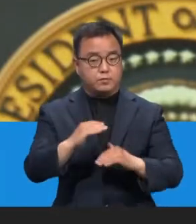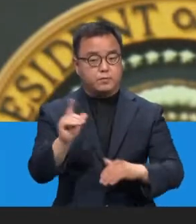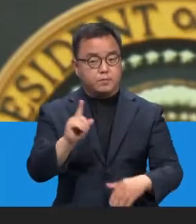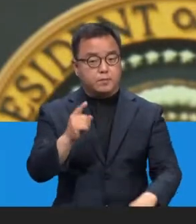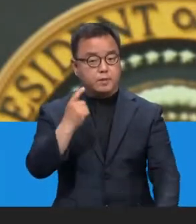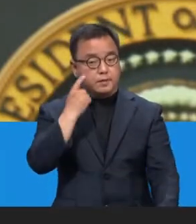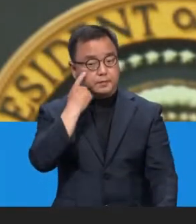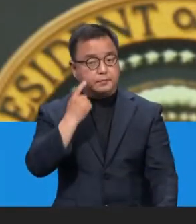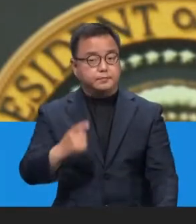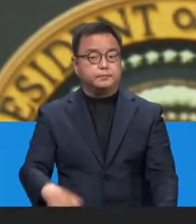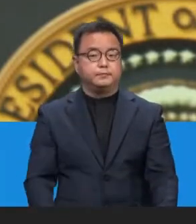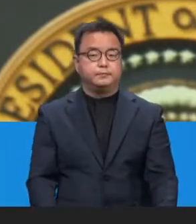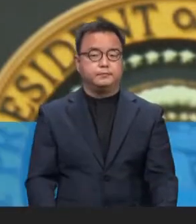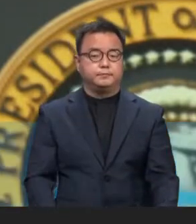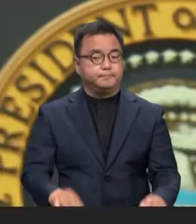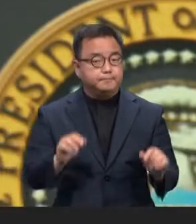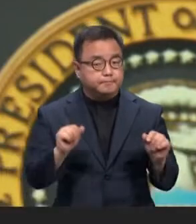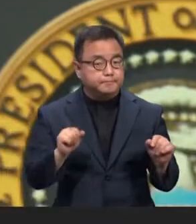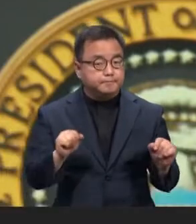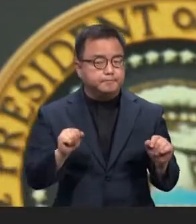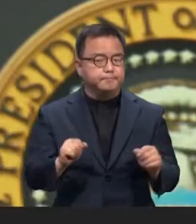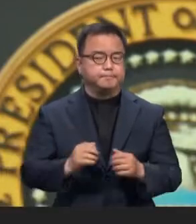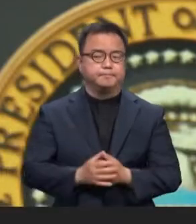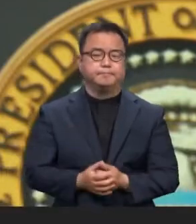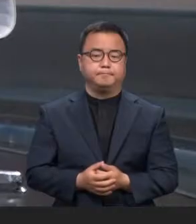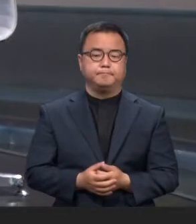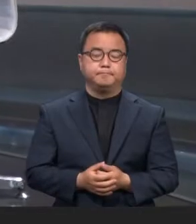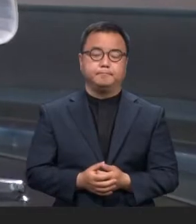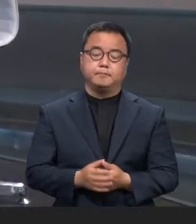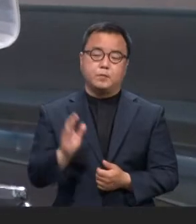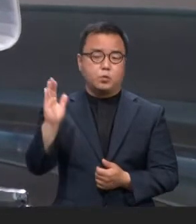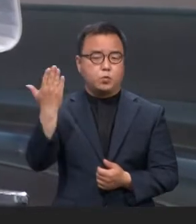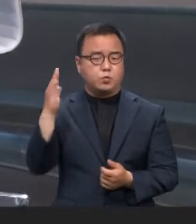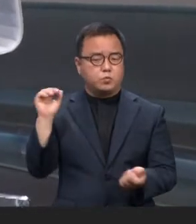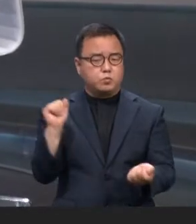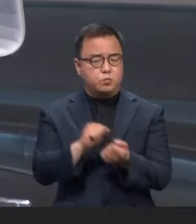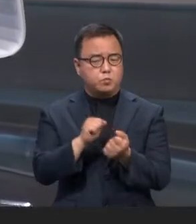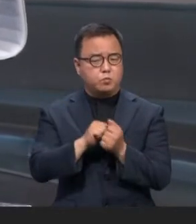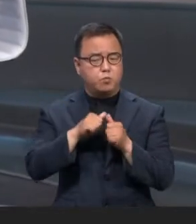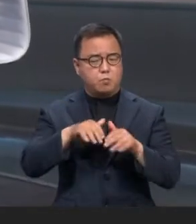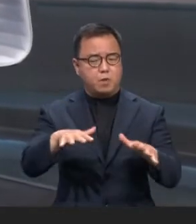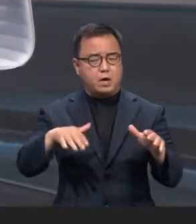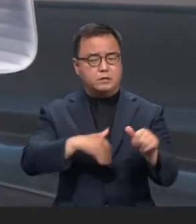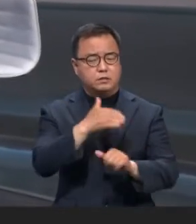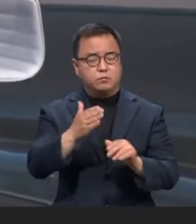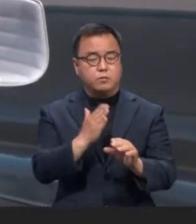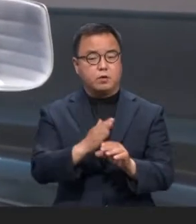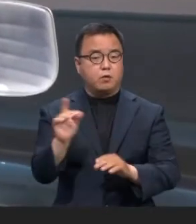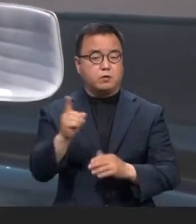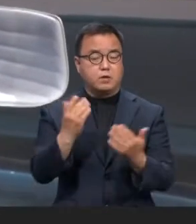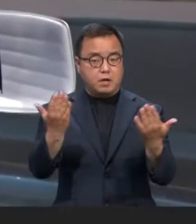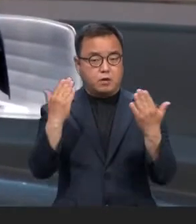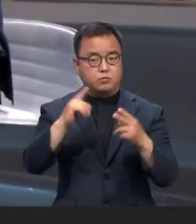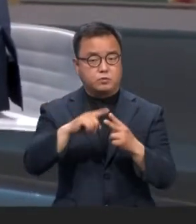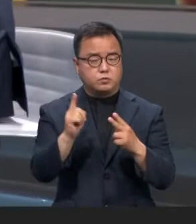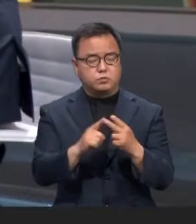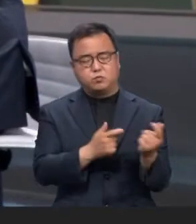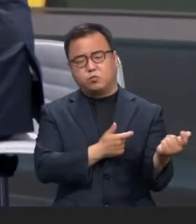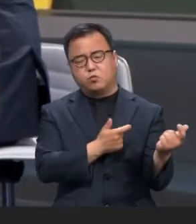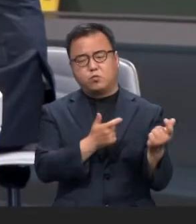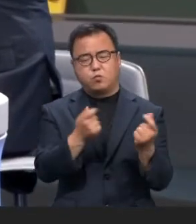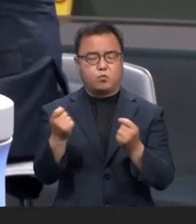기자와 들여다 보죠 자속이 잡아서 오시죠 4 뭘좀 펜더 백성 중에서 어느 나라를 막론하고 원격 수업 때문에